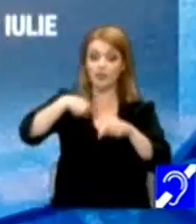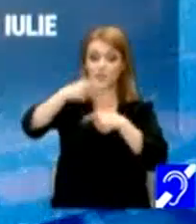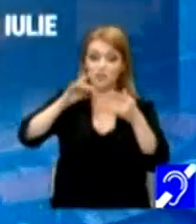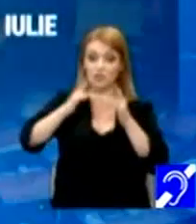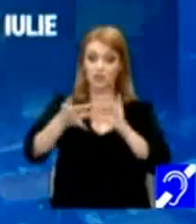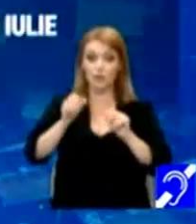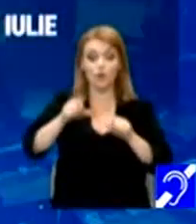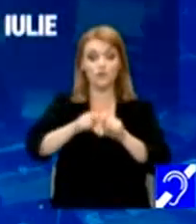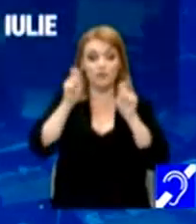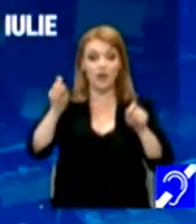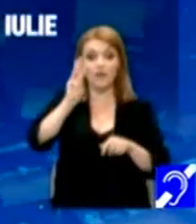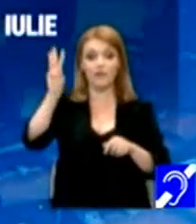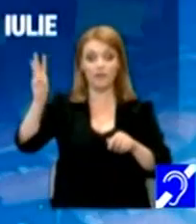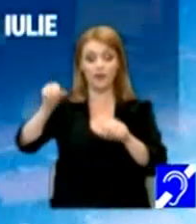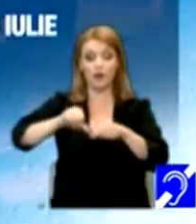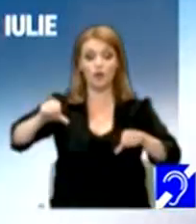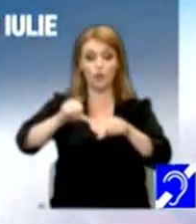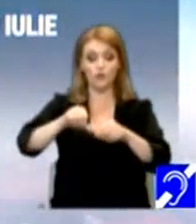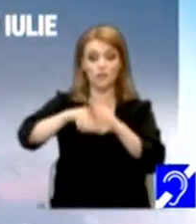se face pe pagina CEC